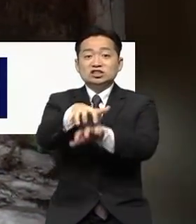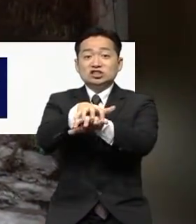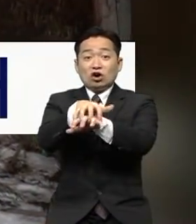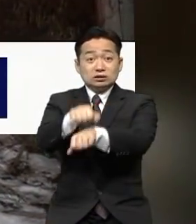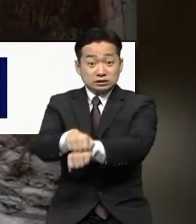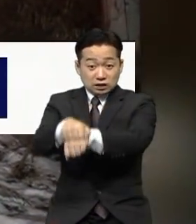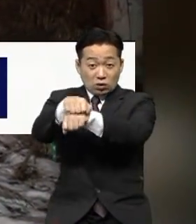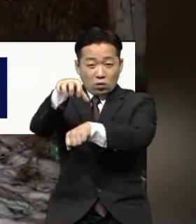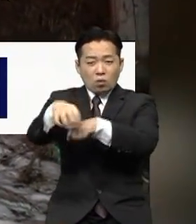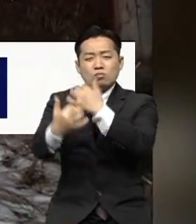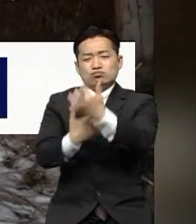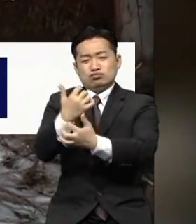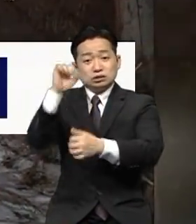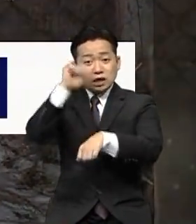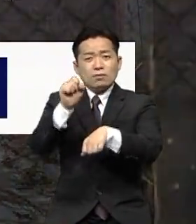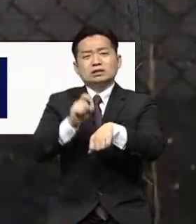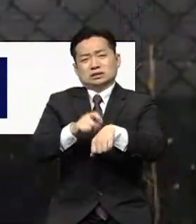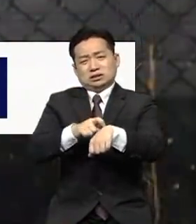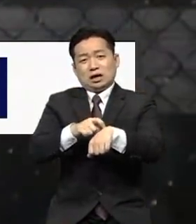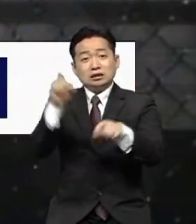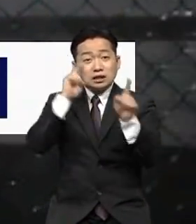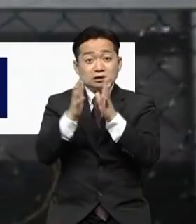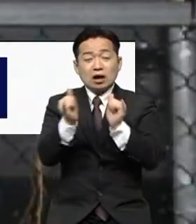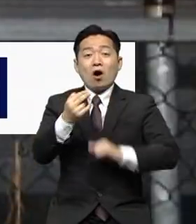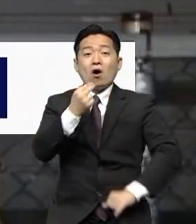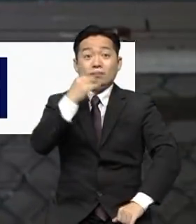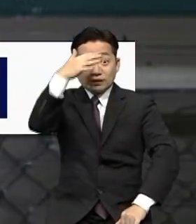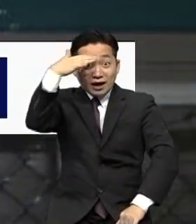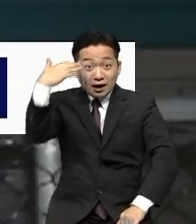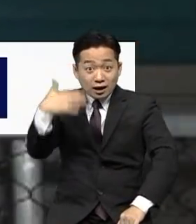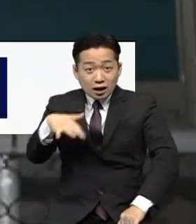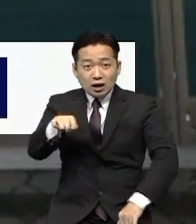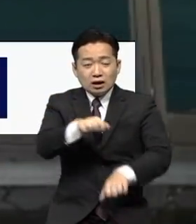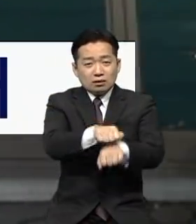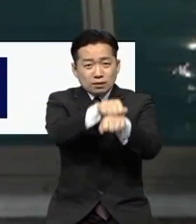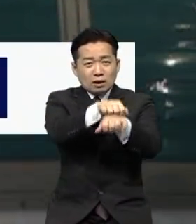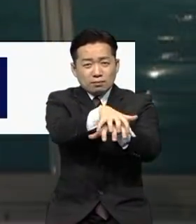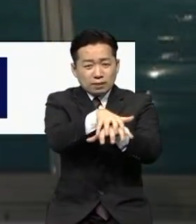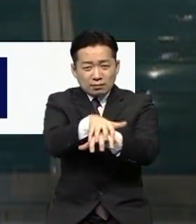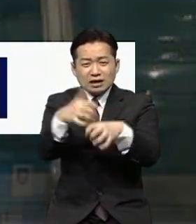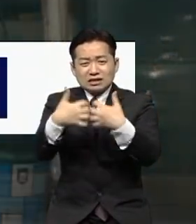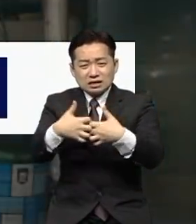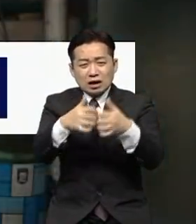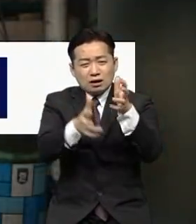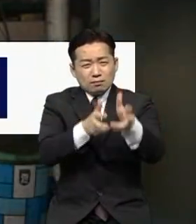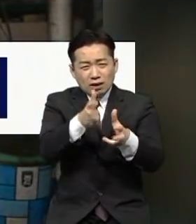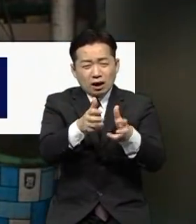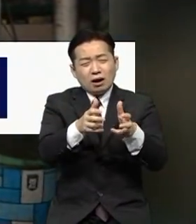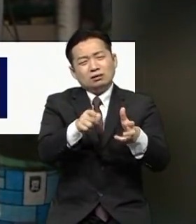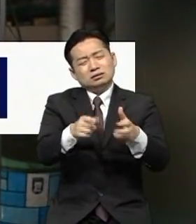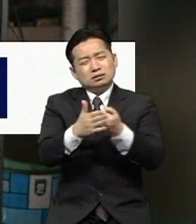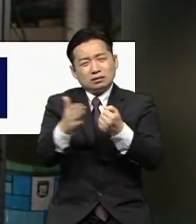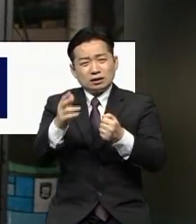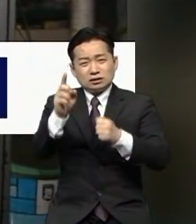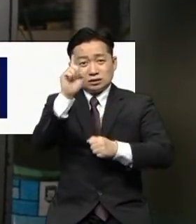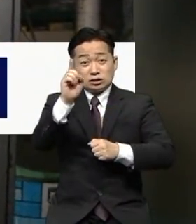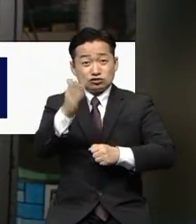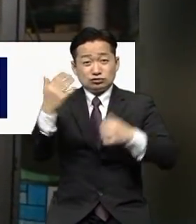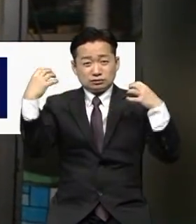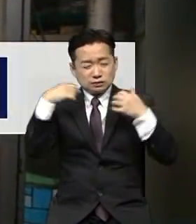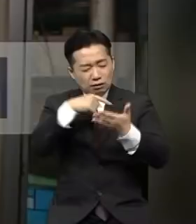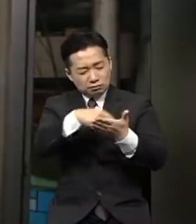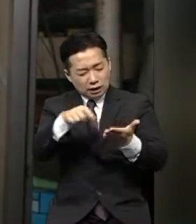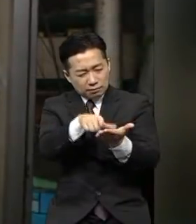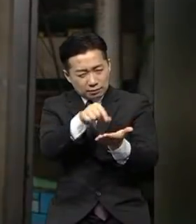났습니다. 새벽 시간대여서 다친 사람은 없었지만 섬유원단과 기계 등을 태워 소방서 추산 3억 1천만 원의 재산